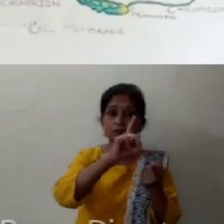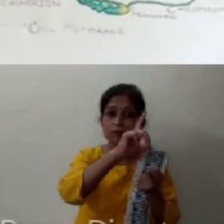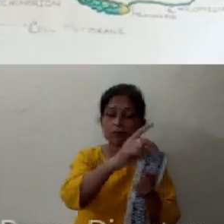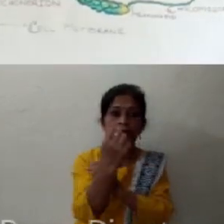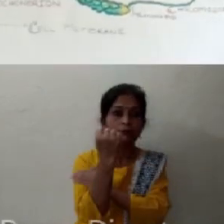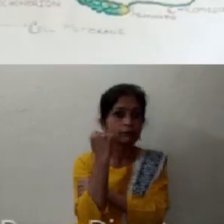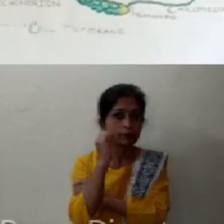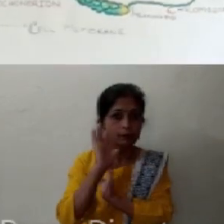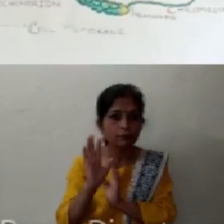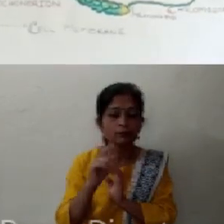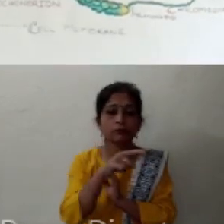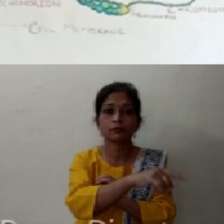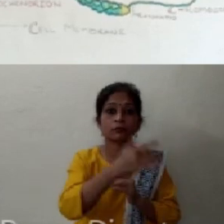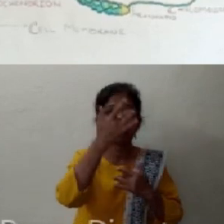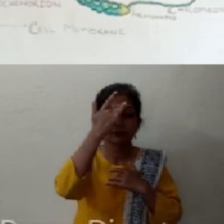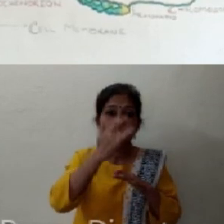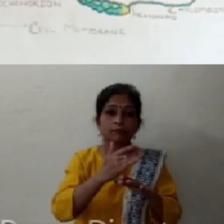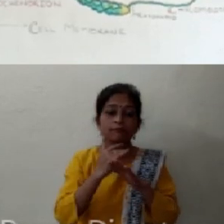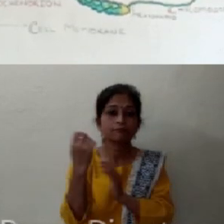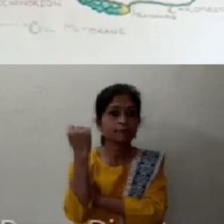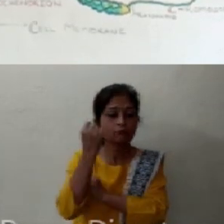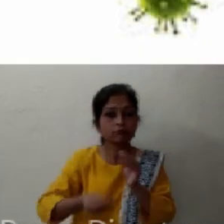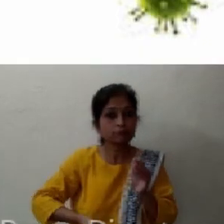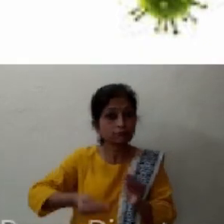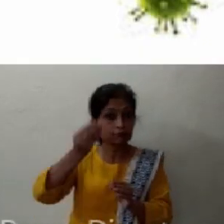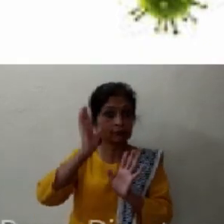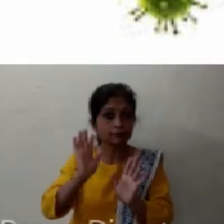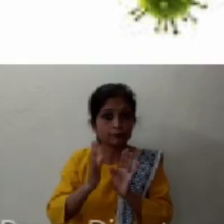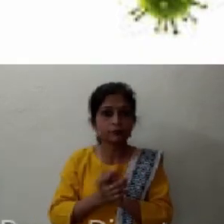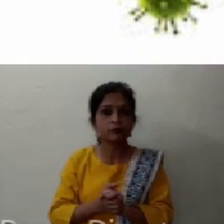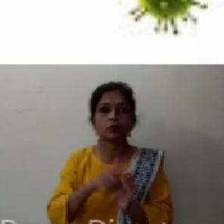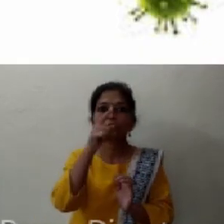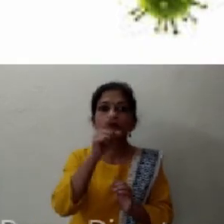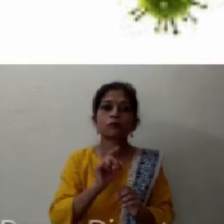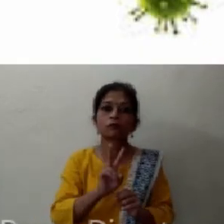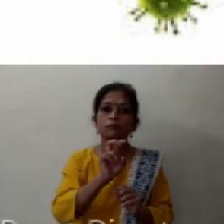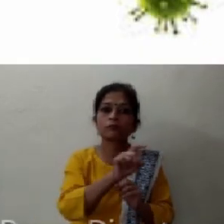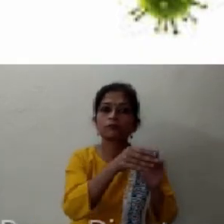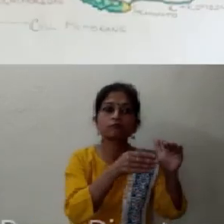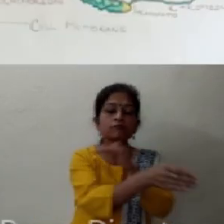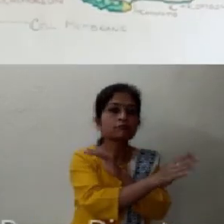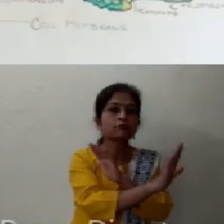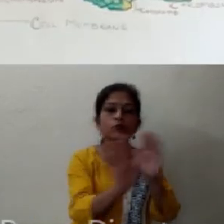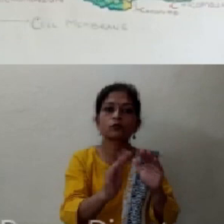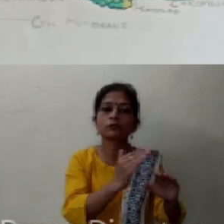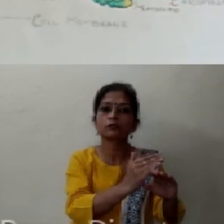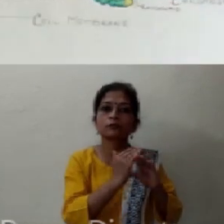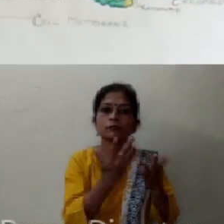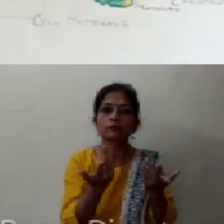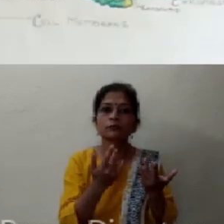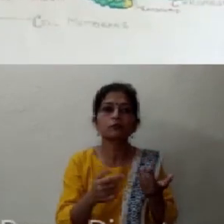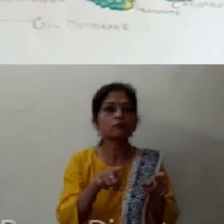रोग प्रतिरोधक क्षमता इतनी ज्यादा हो कि वो विषाणु को अंदर ही ना घुसने दे, तो ये पूरा तंत्र इस विषाणु